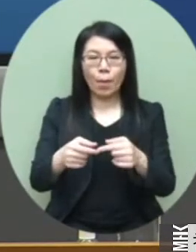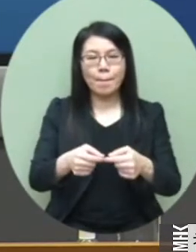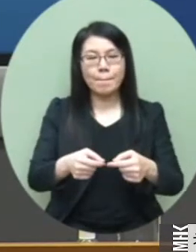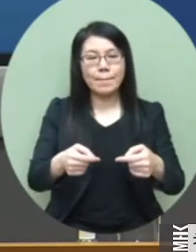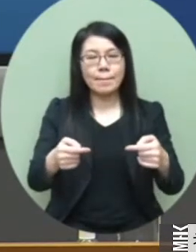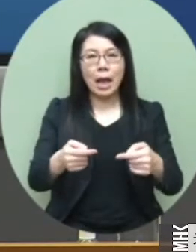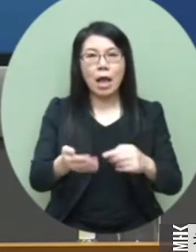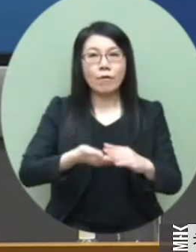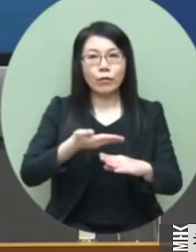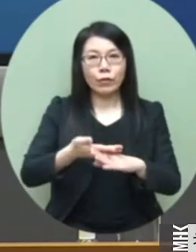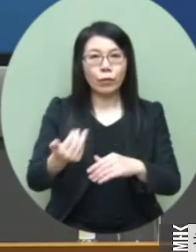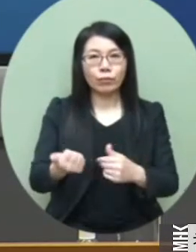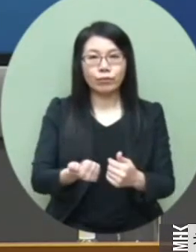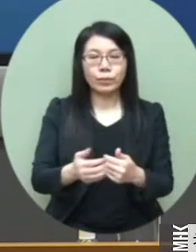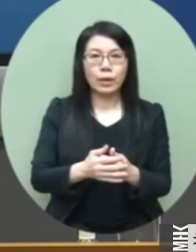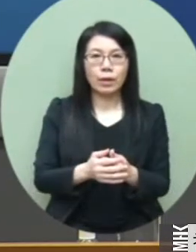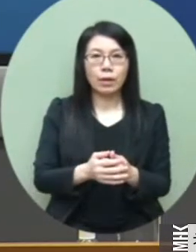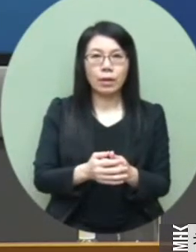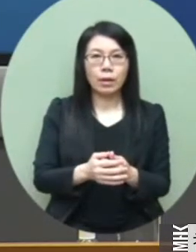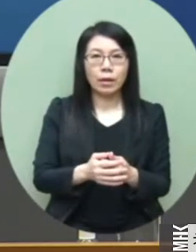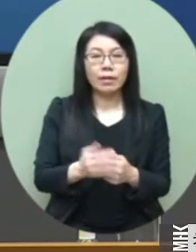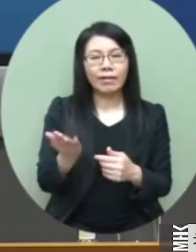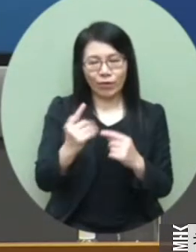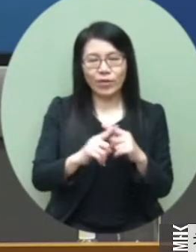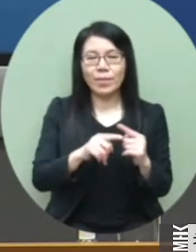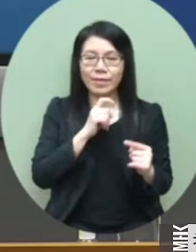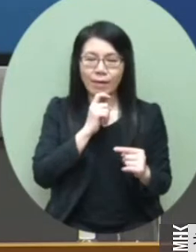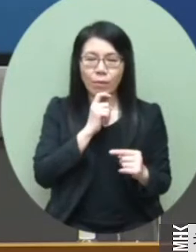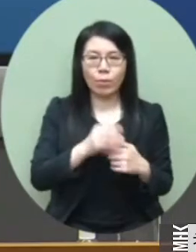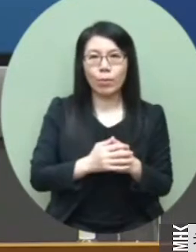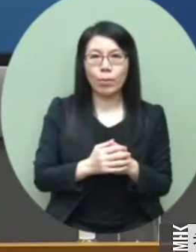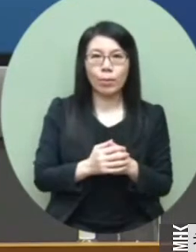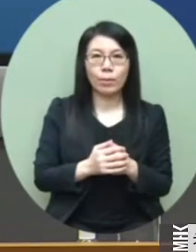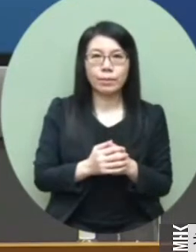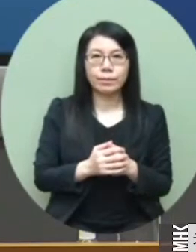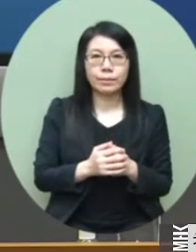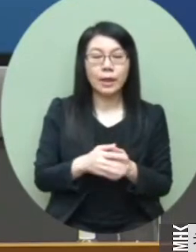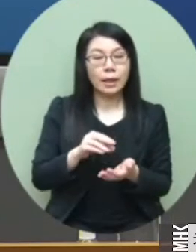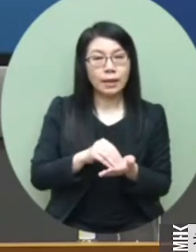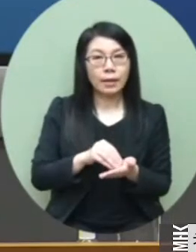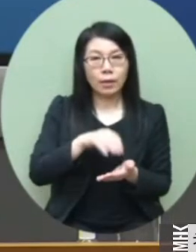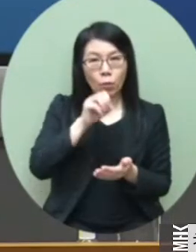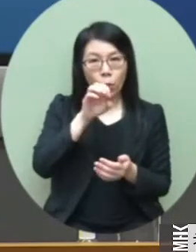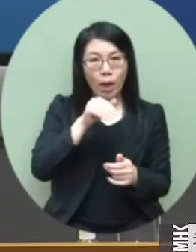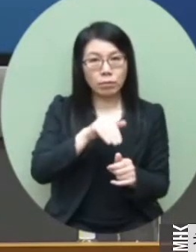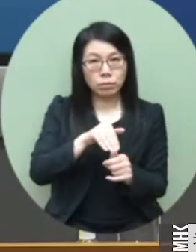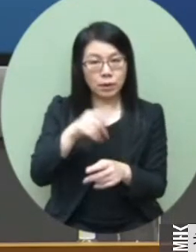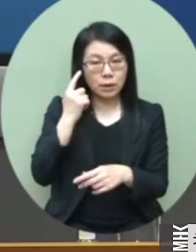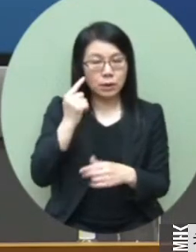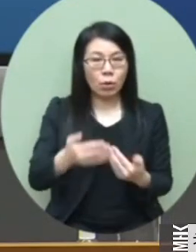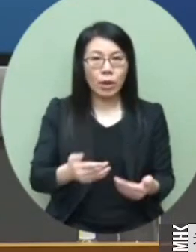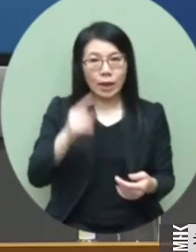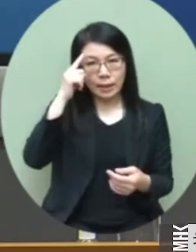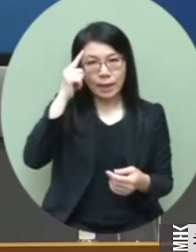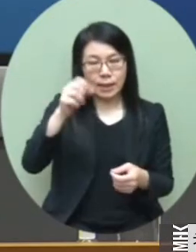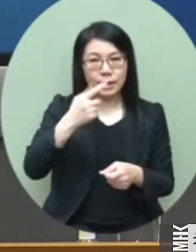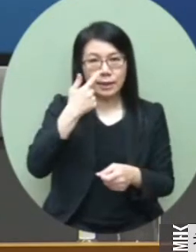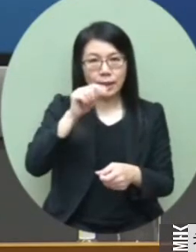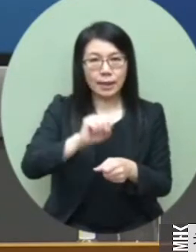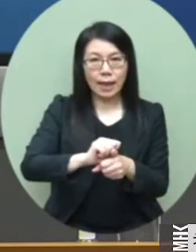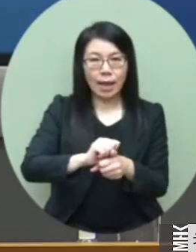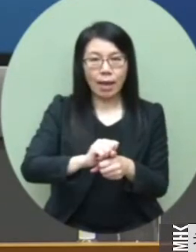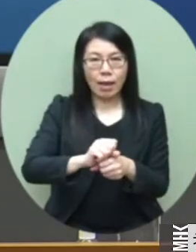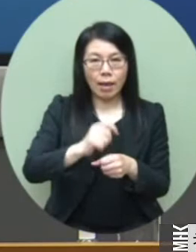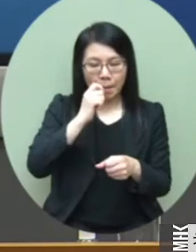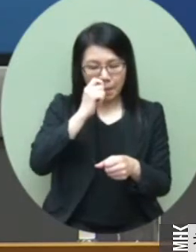復。但係呢個咧係唔係完全冇風險嘅嚇，咁所以咧我哋都必須強調，現時咧每一日新增嘅陽性